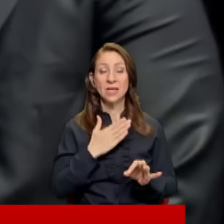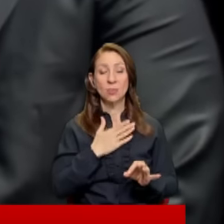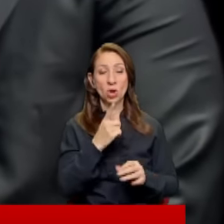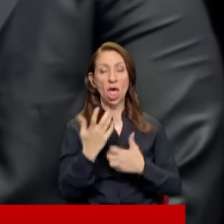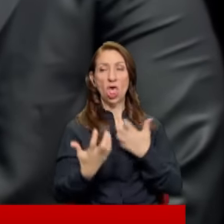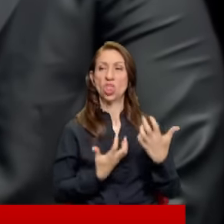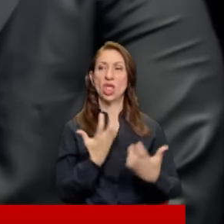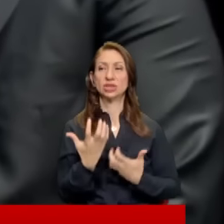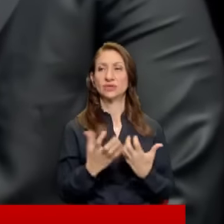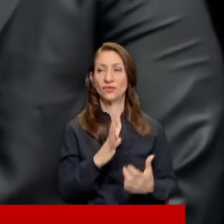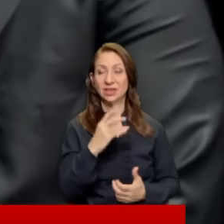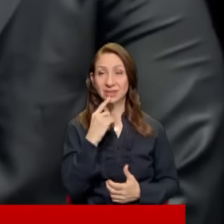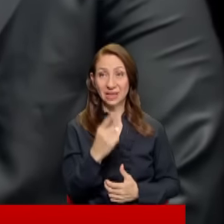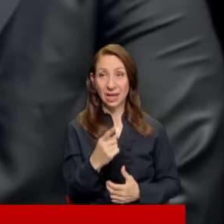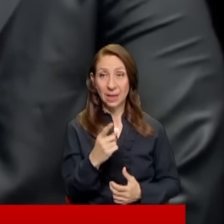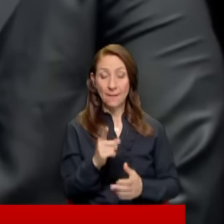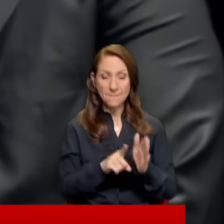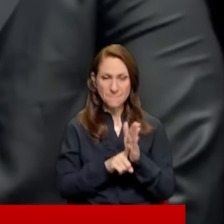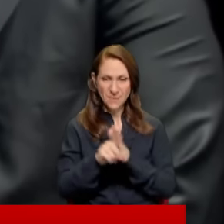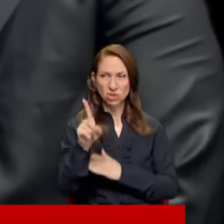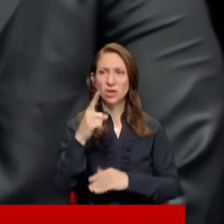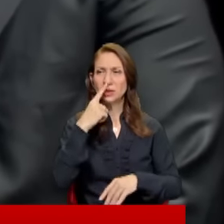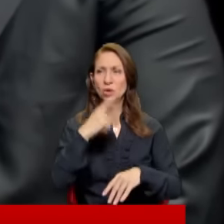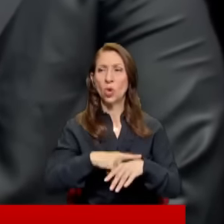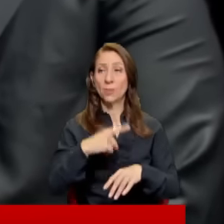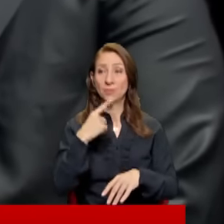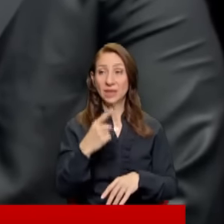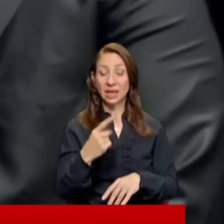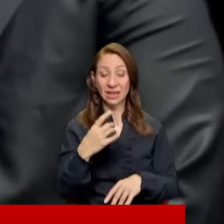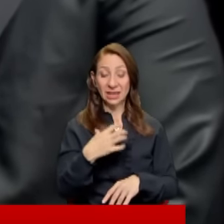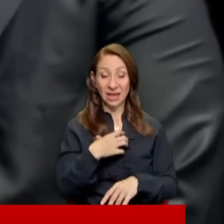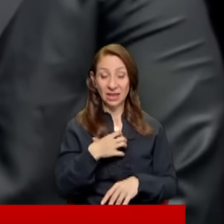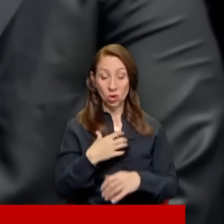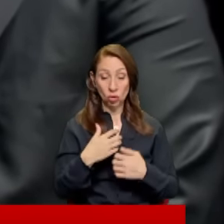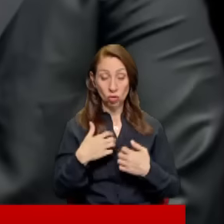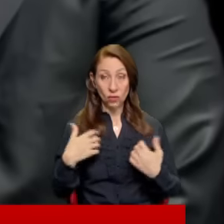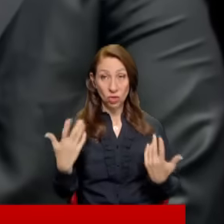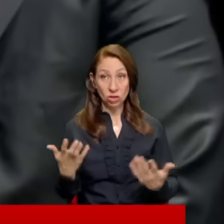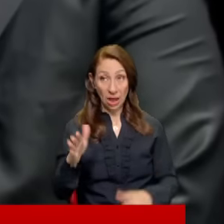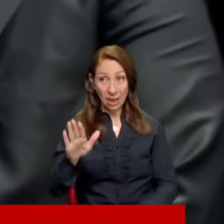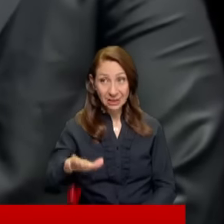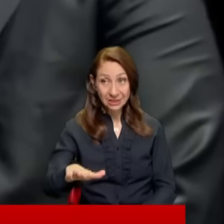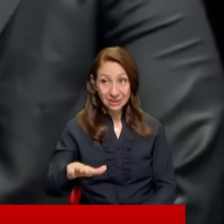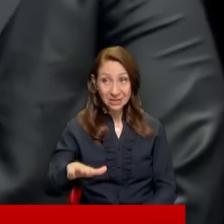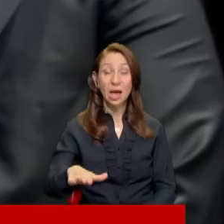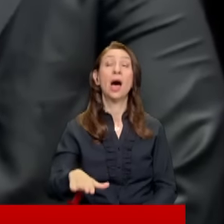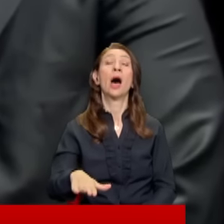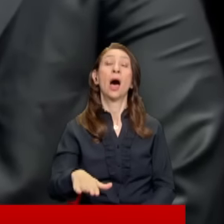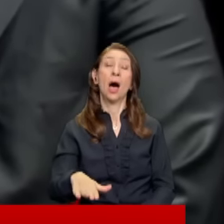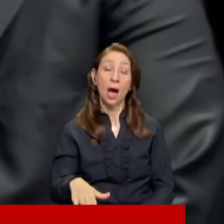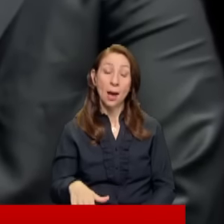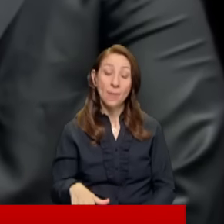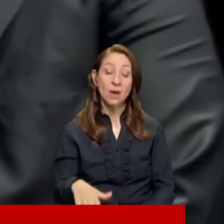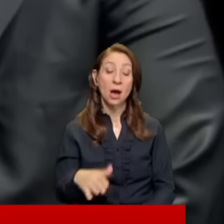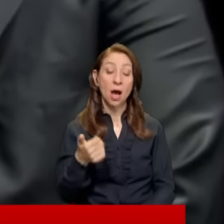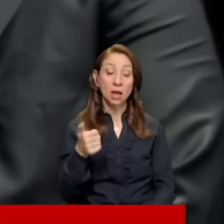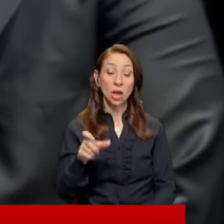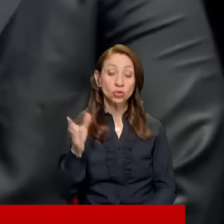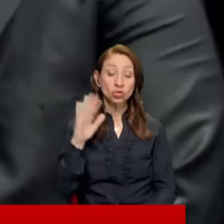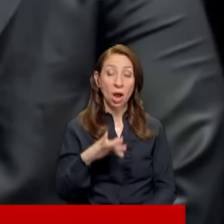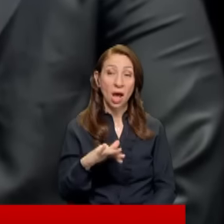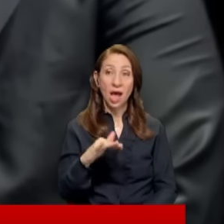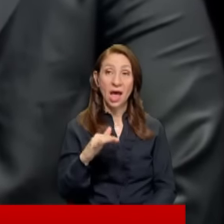enerjim var diyen başaracağım diyen kendine güveniyorsa Kalsın Ama 6 ay